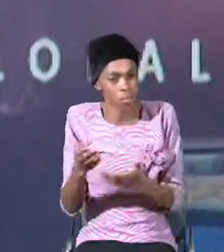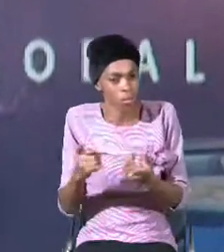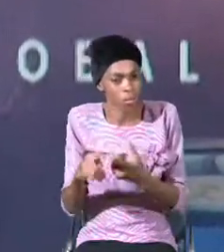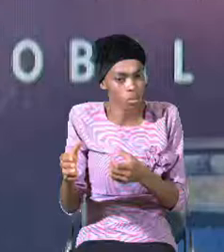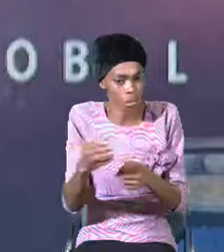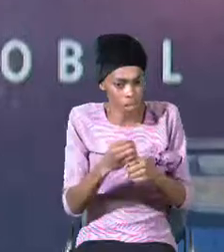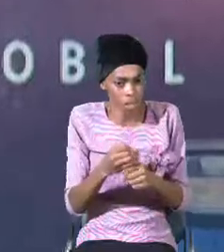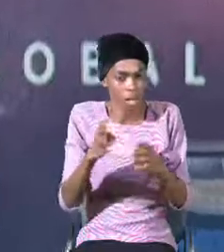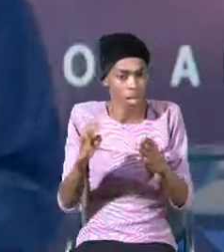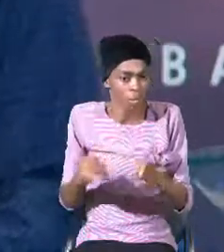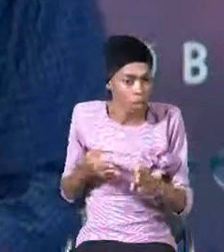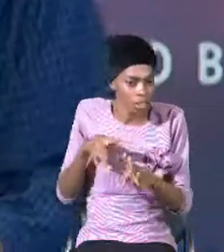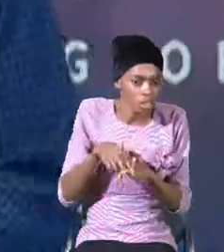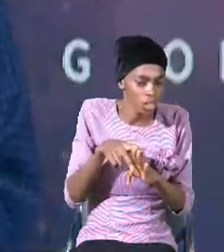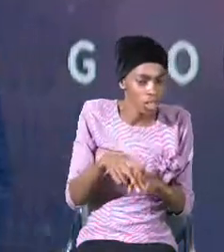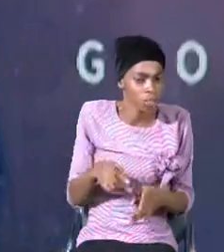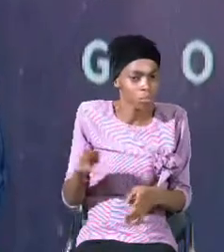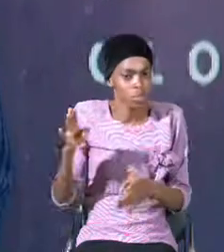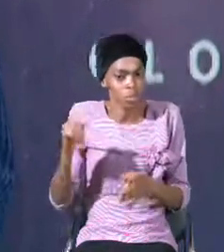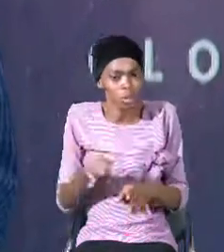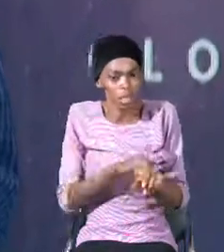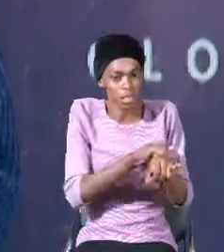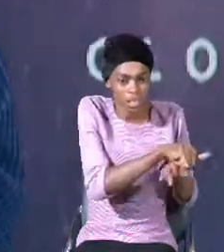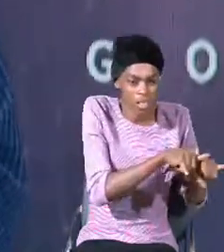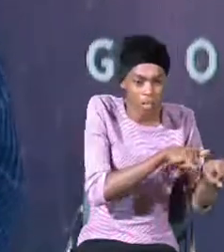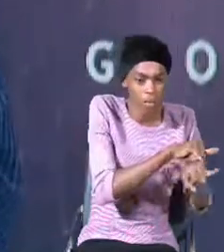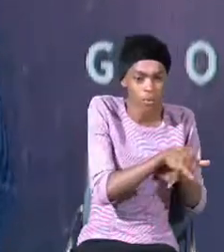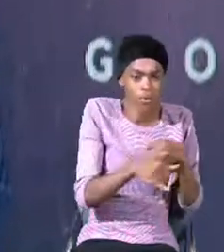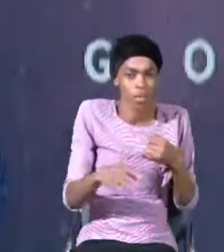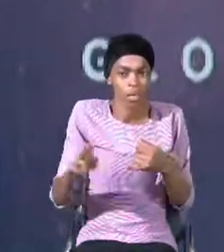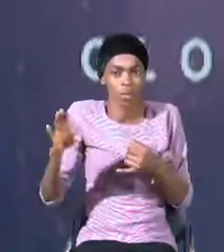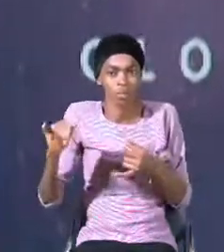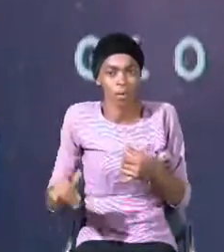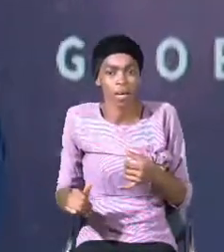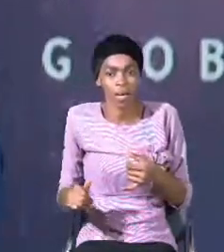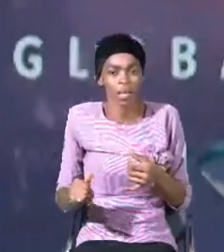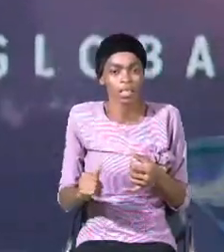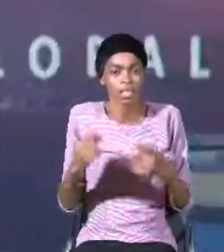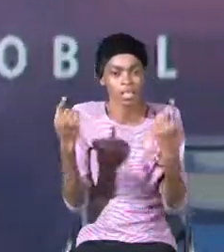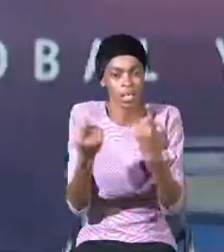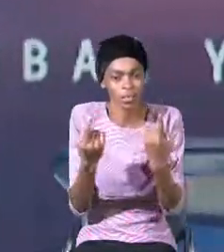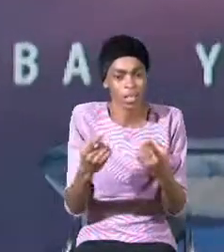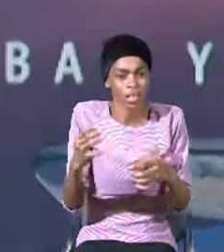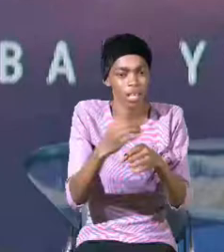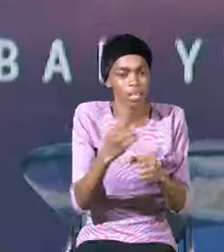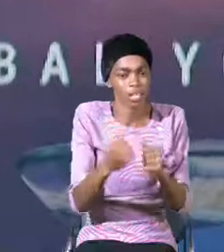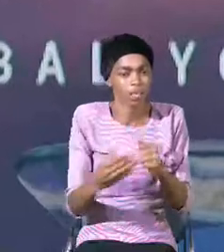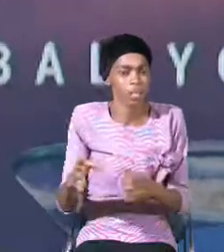tout par espionnage. Il obtient tout par la fraude. Il obtient tout par l'iniquité. Il